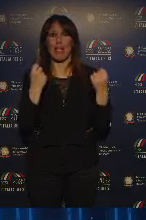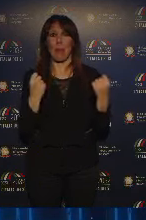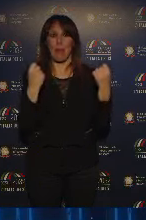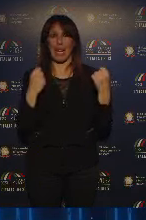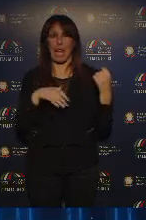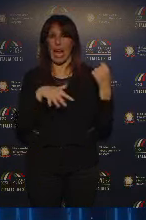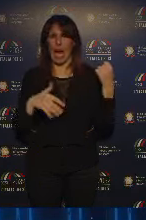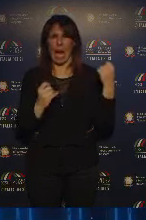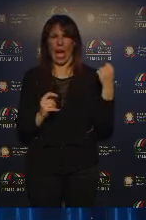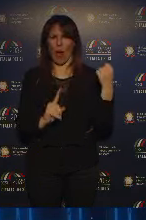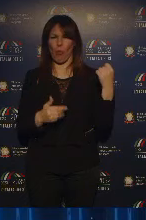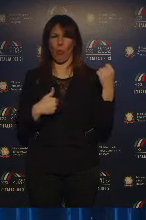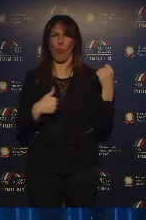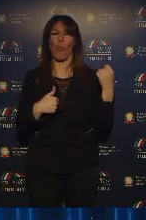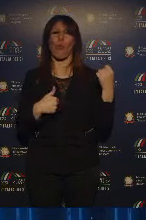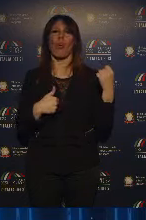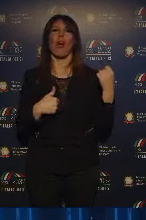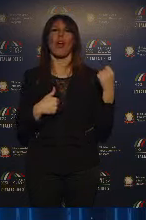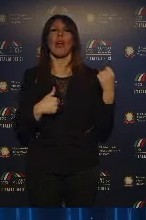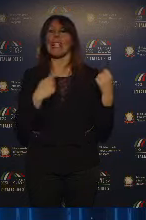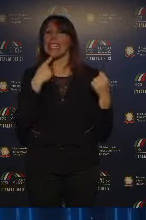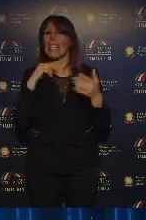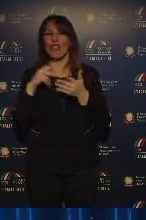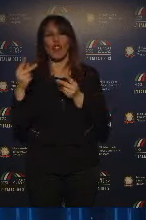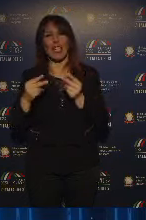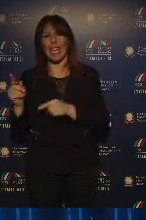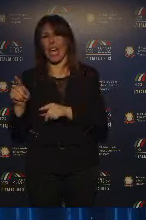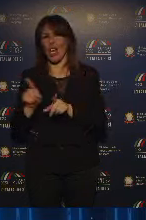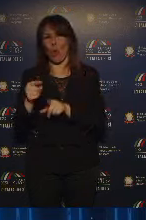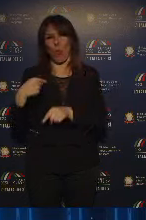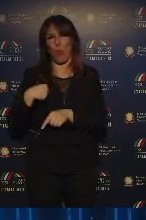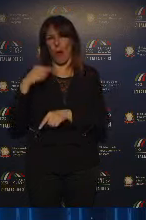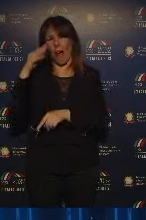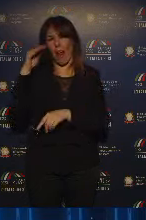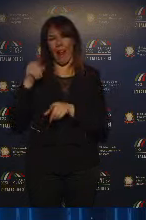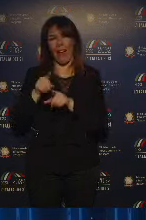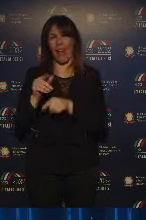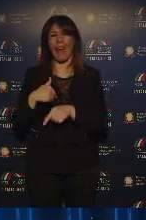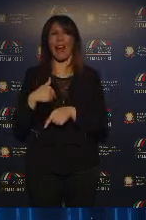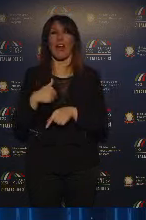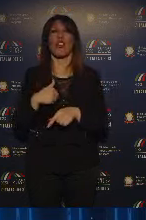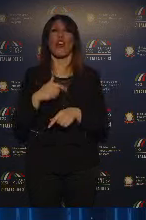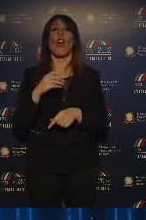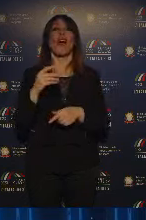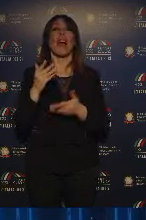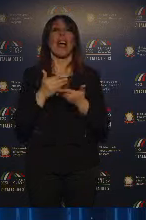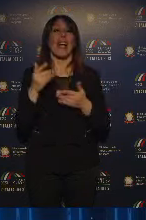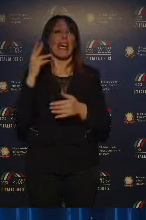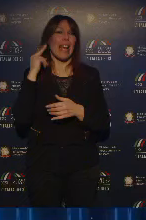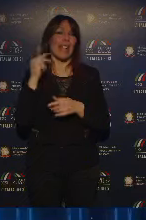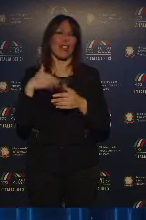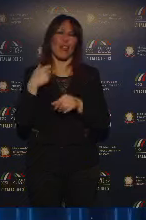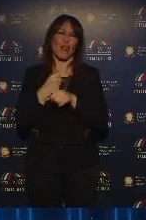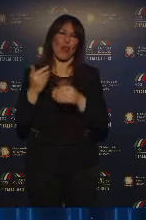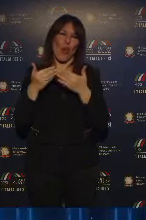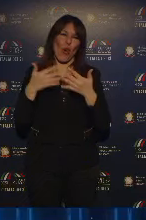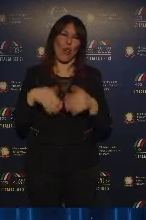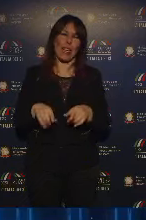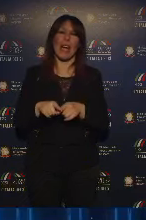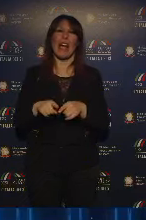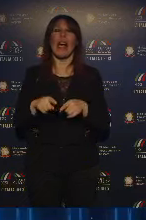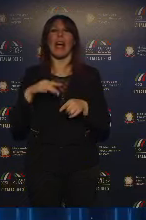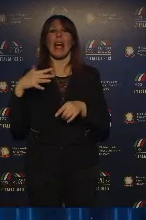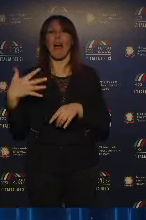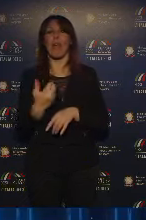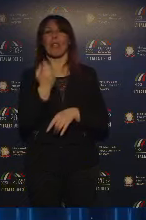campata unica lo dico per i non ingegneri come me circondato da ingegneri ho fatto il classico e storia quindi campata unica significa per evitare i problemi